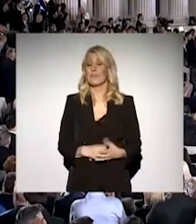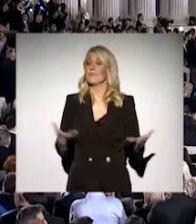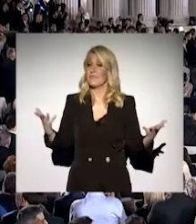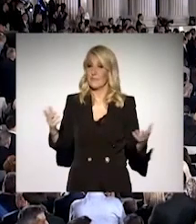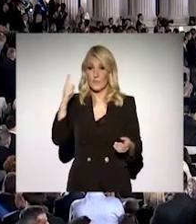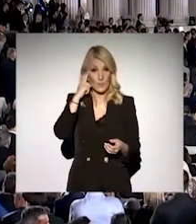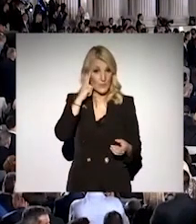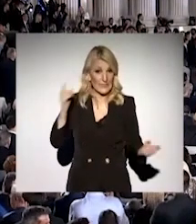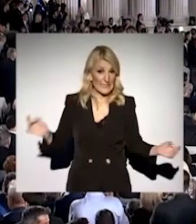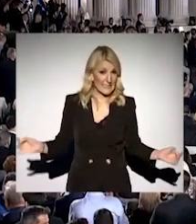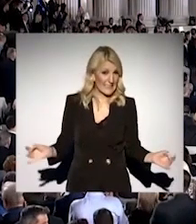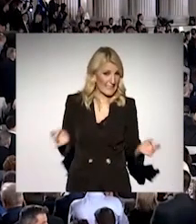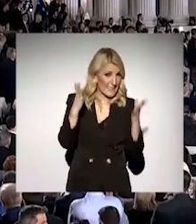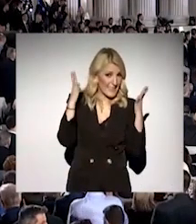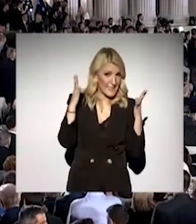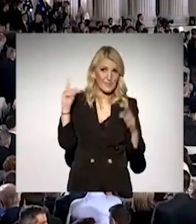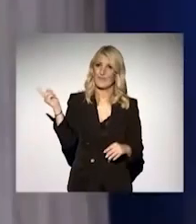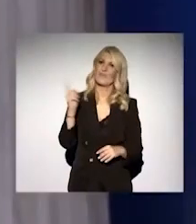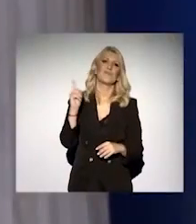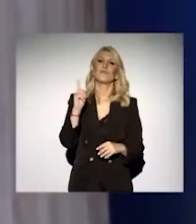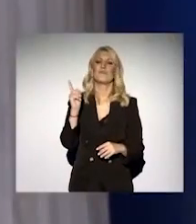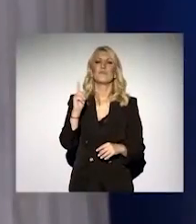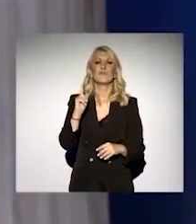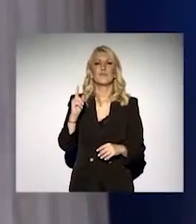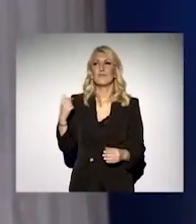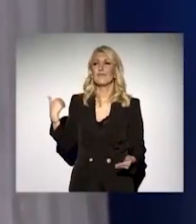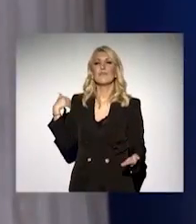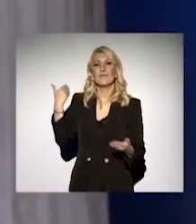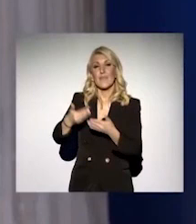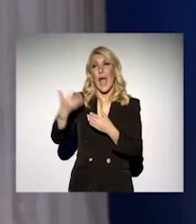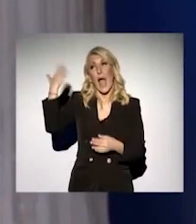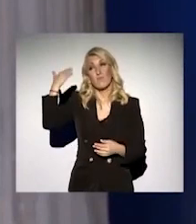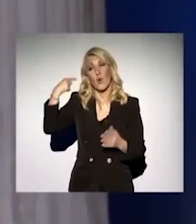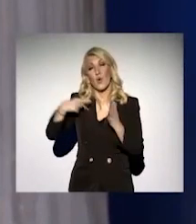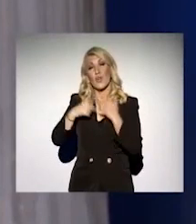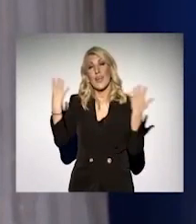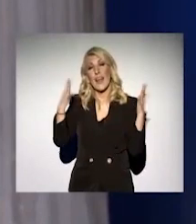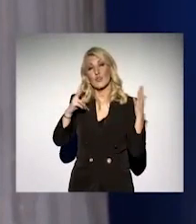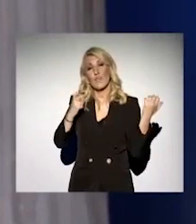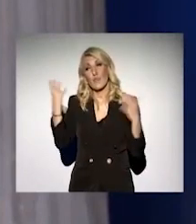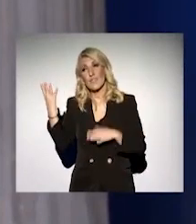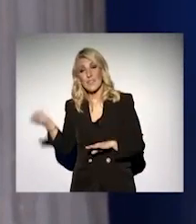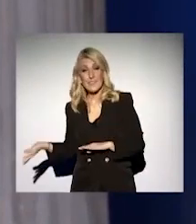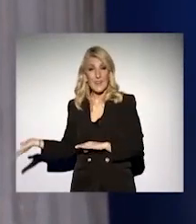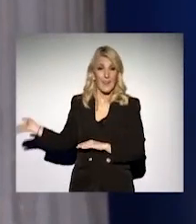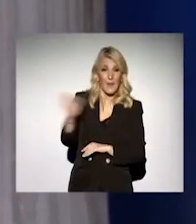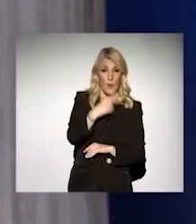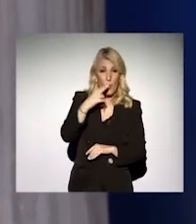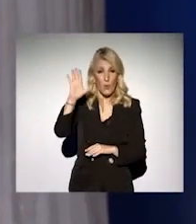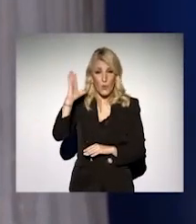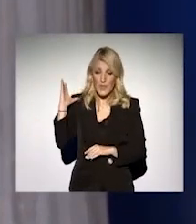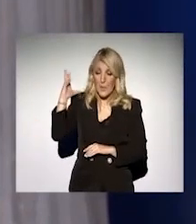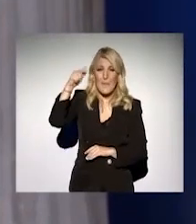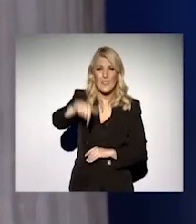Μένω όμως σε κάτι που νομίζω ότι έχει αξία, γιατί εχθές είχαμε πράγματι μια πολύ σημαντική απόφαση σχετικά με